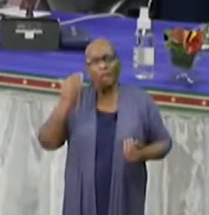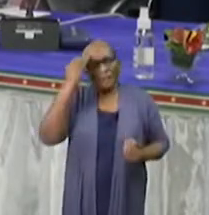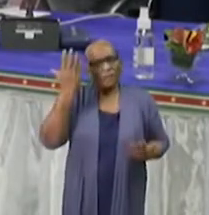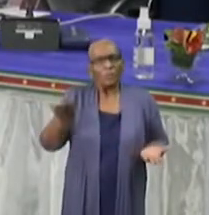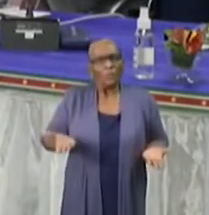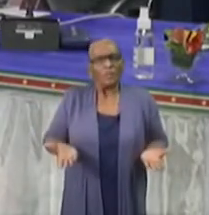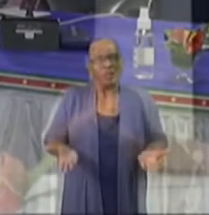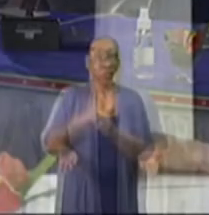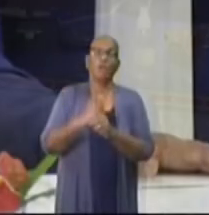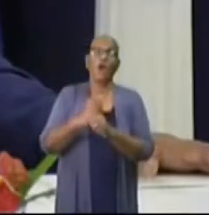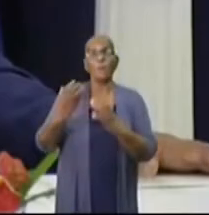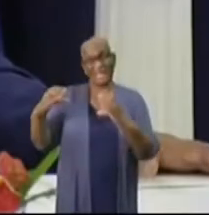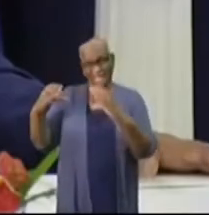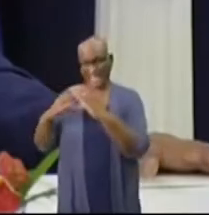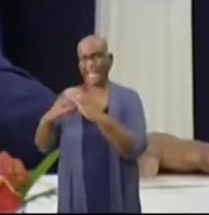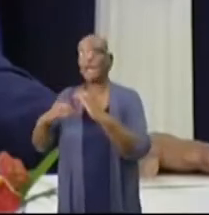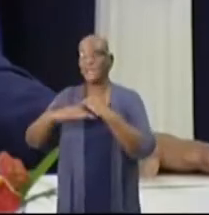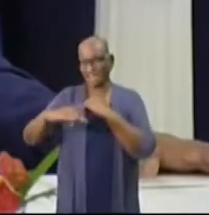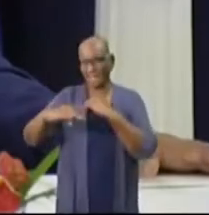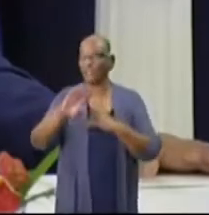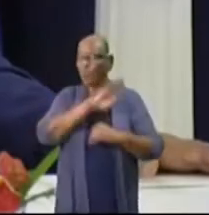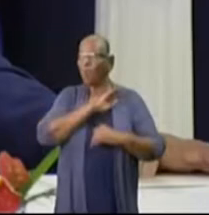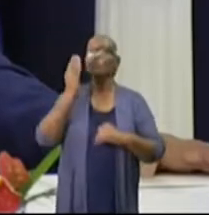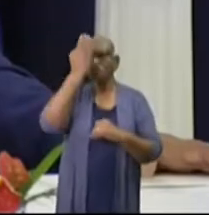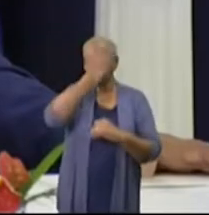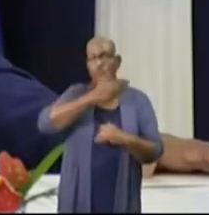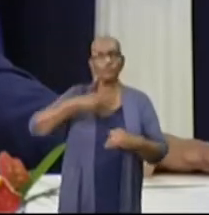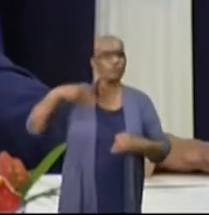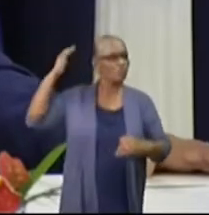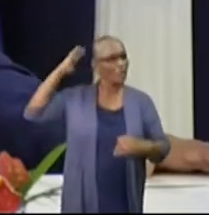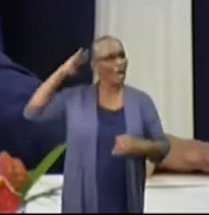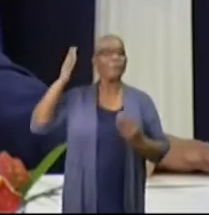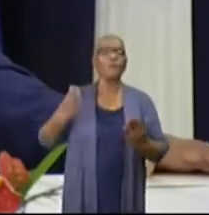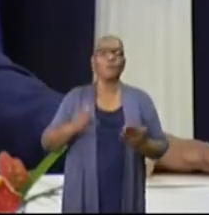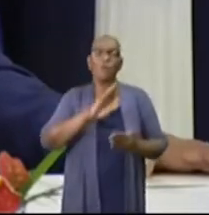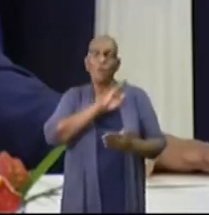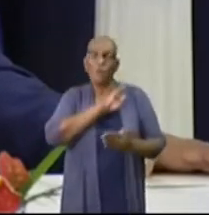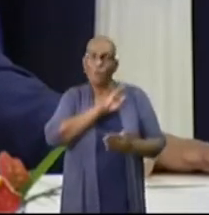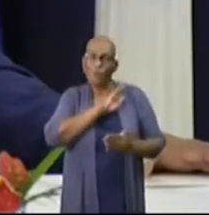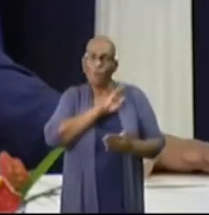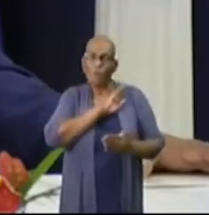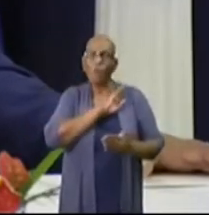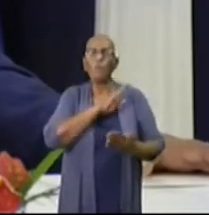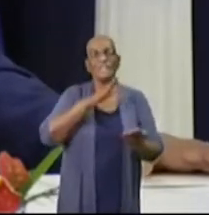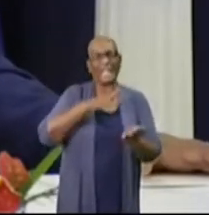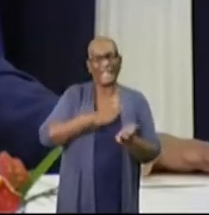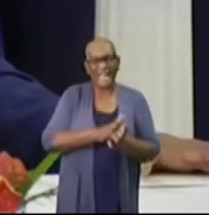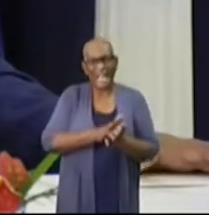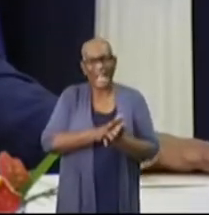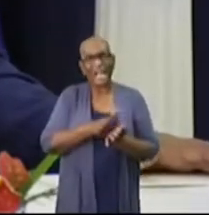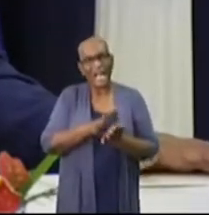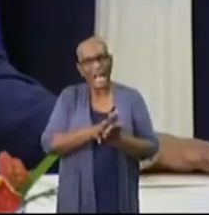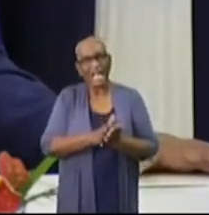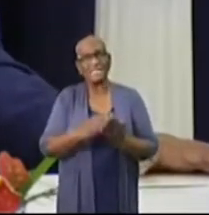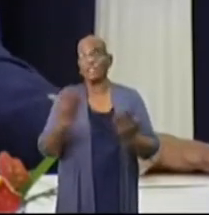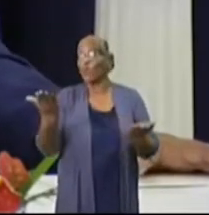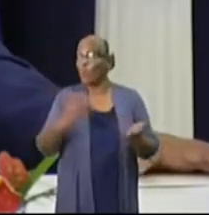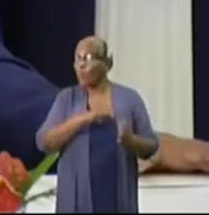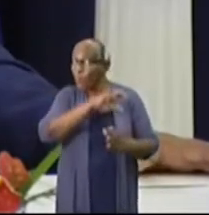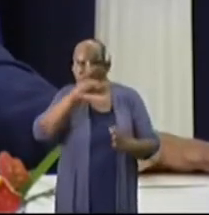De Caribische landen en zeker Suriname, die zijn zeker carbon neutraal en wij zijn carbon negatief